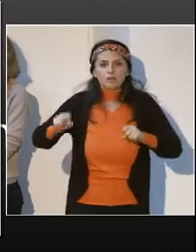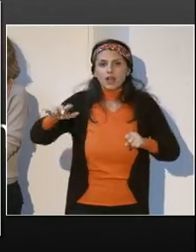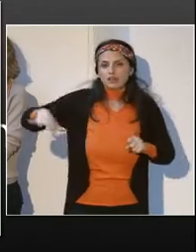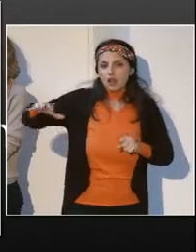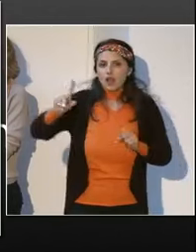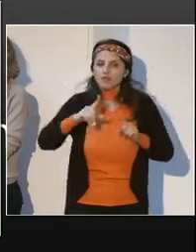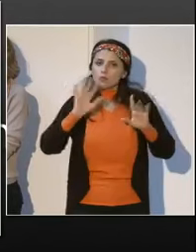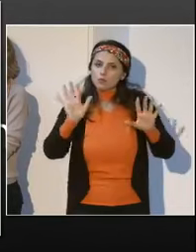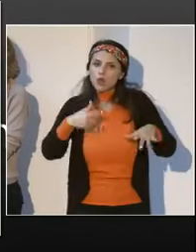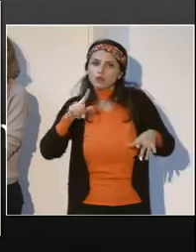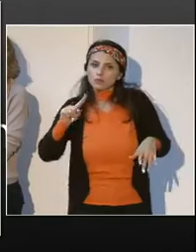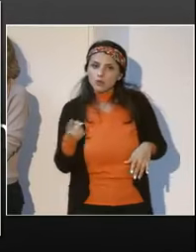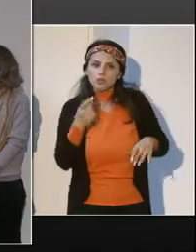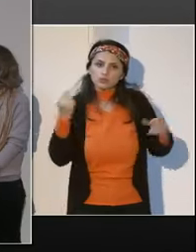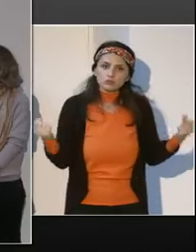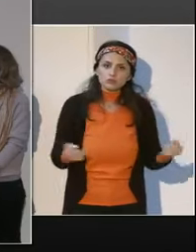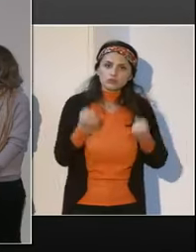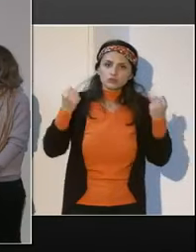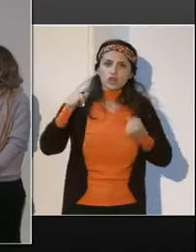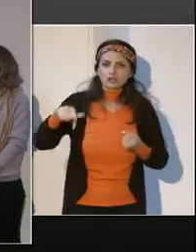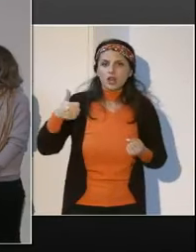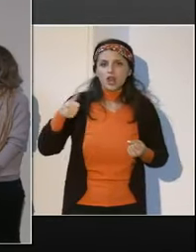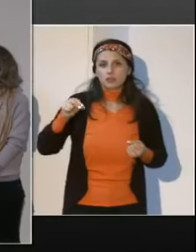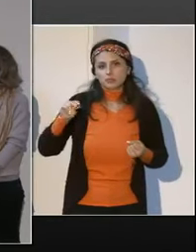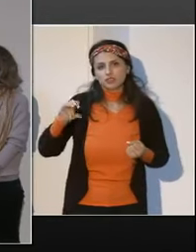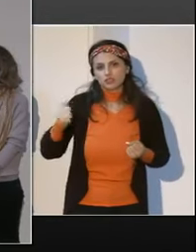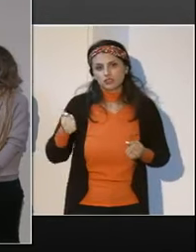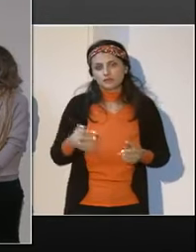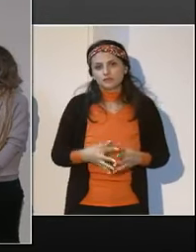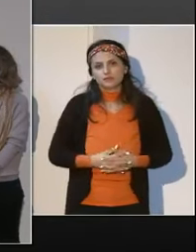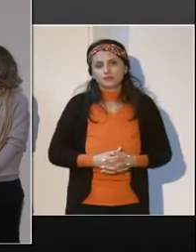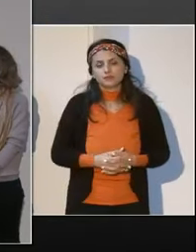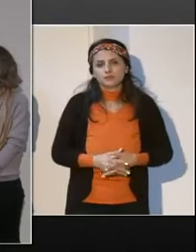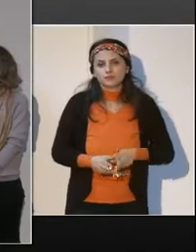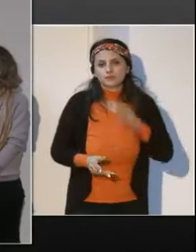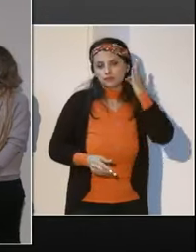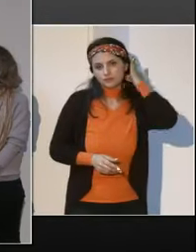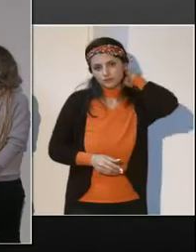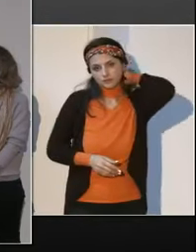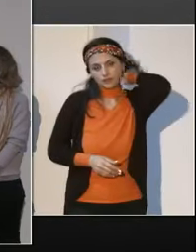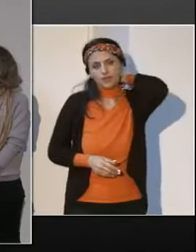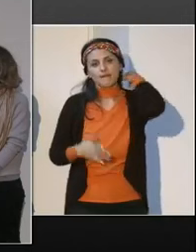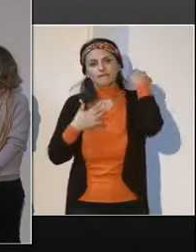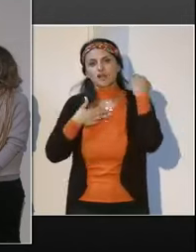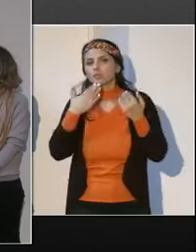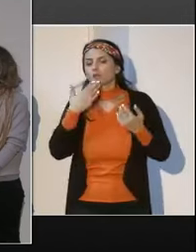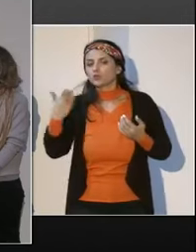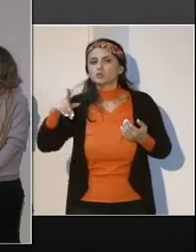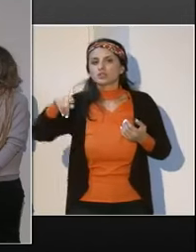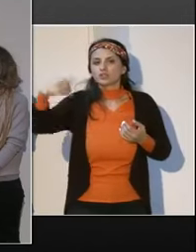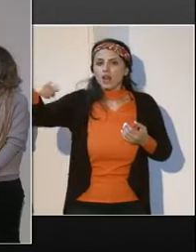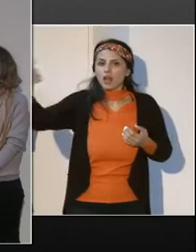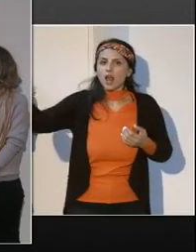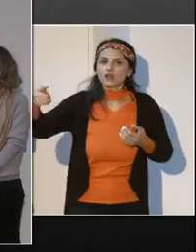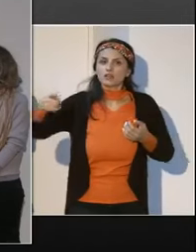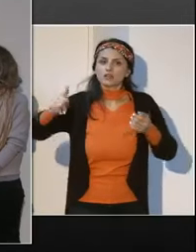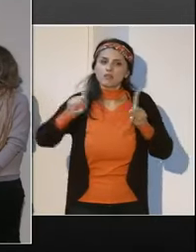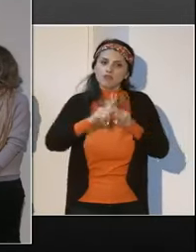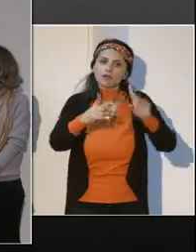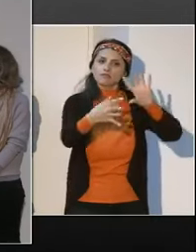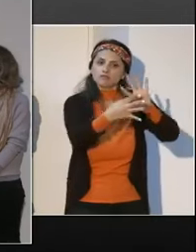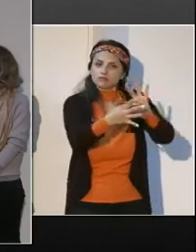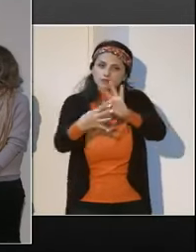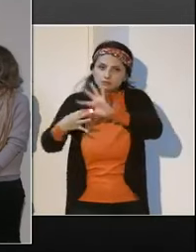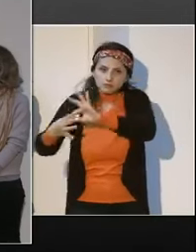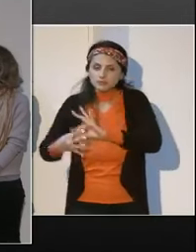un a acționa la aceasta autoritate vreau să mulțumesc partenerilor mei din celelalte institutii si